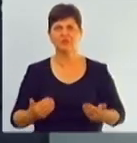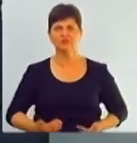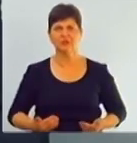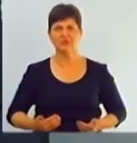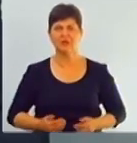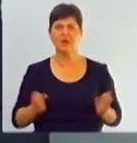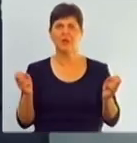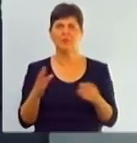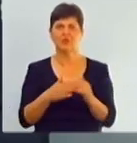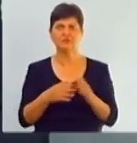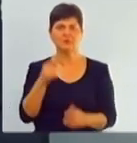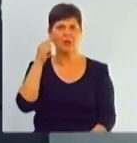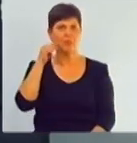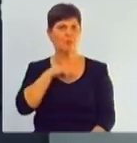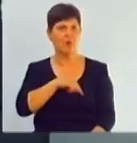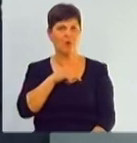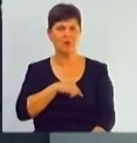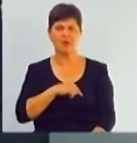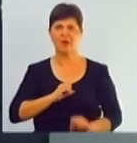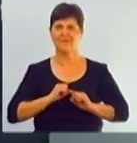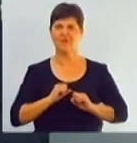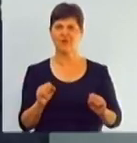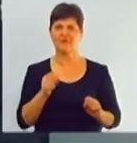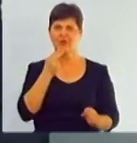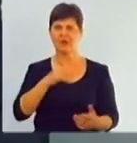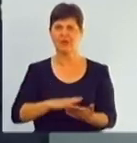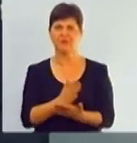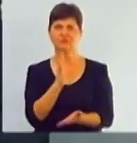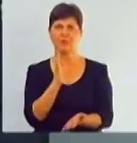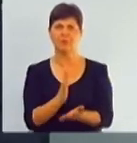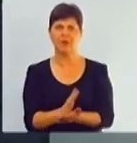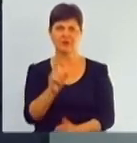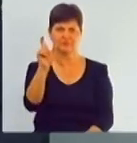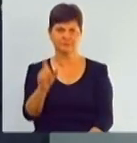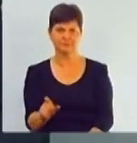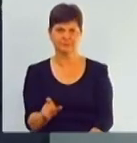професійних, морально-вольових якостей, якими він має володіти, скажіть, будь ласка,